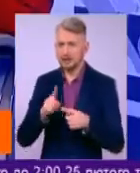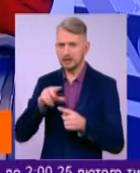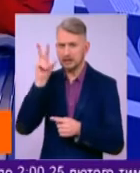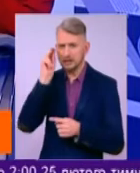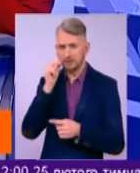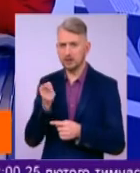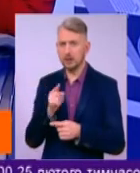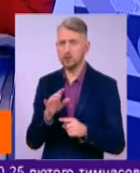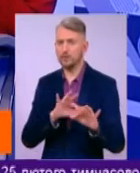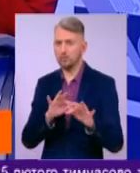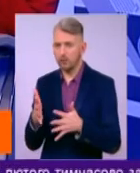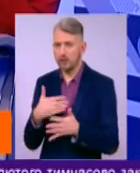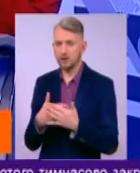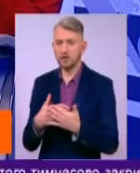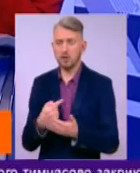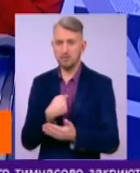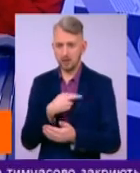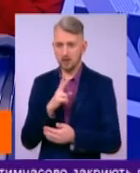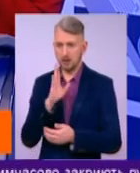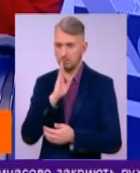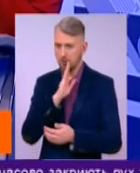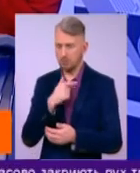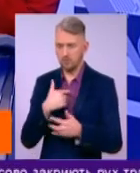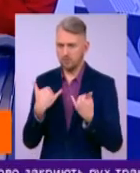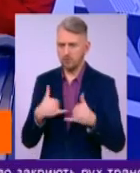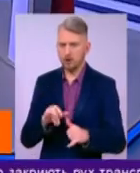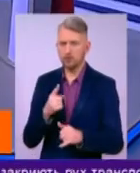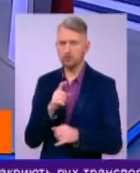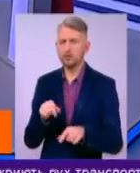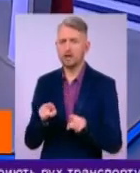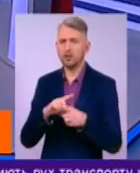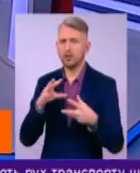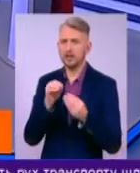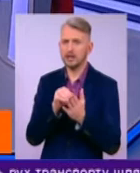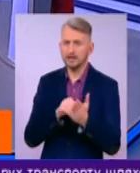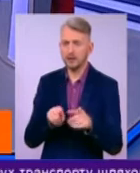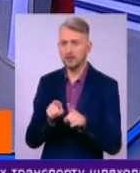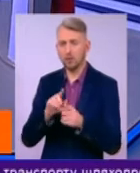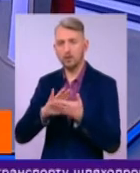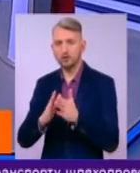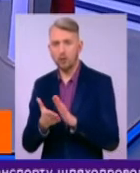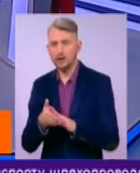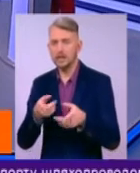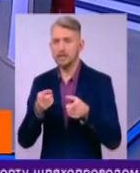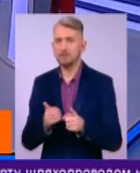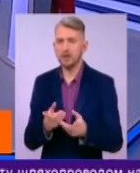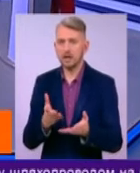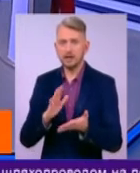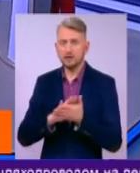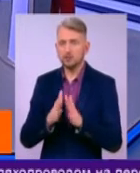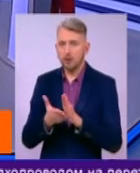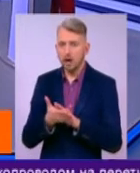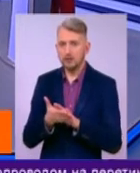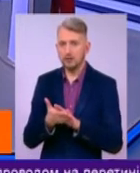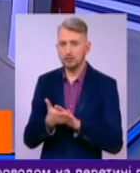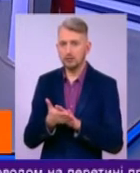це те, що відбувається, жах. Ну, наприклад, мене як маму це вражає. Чому тоді за такої статистики, за такої ситуації, ну, справді, ситуація, вона,